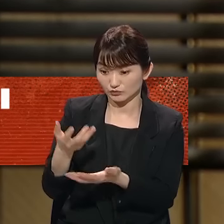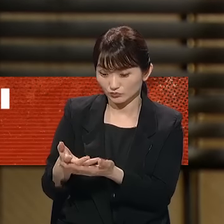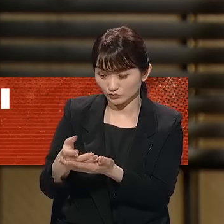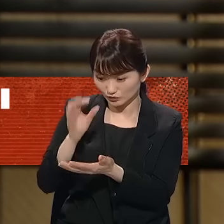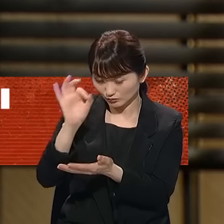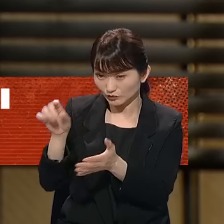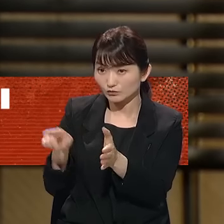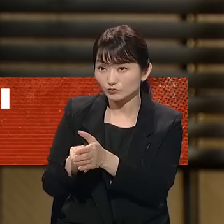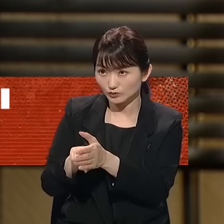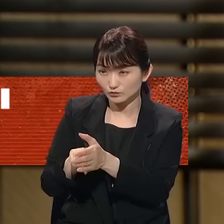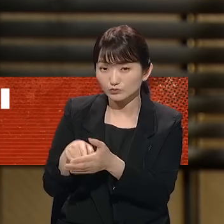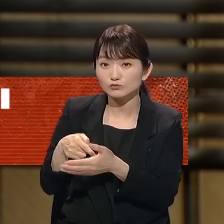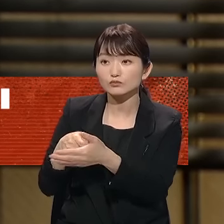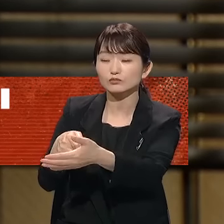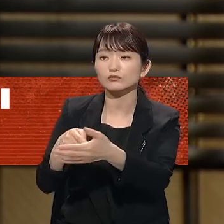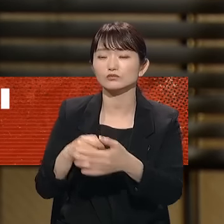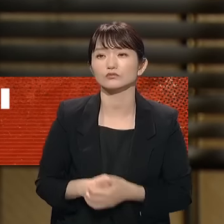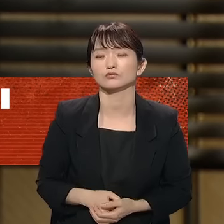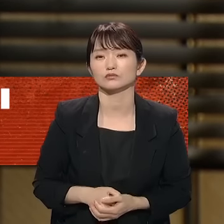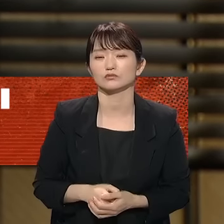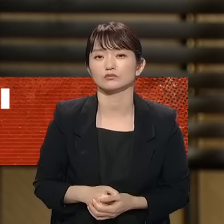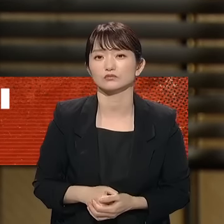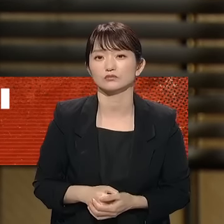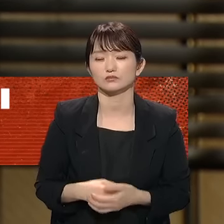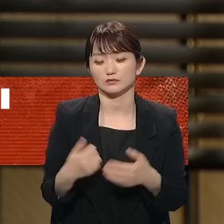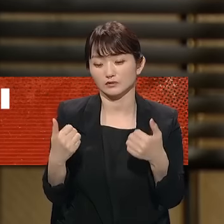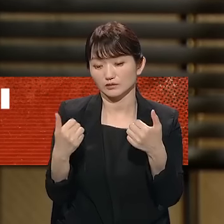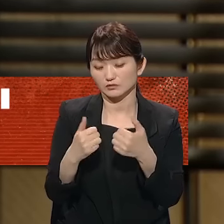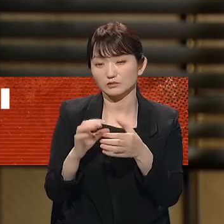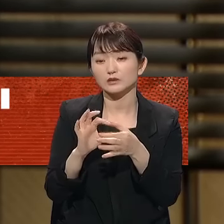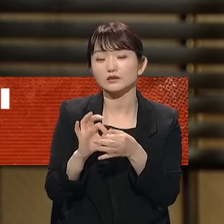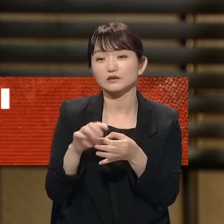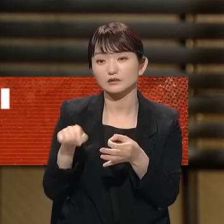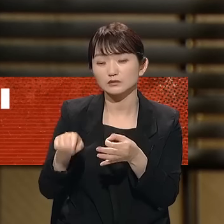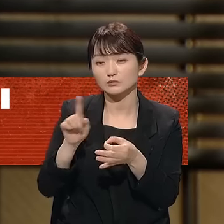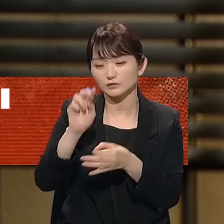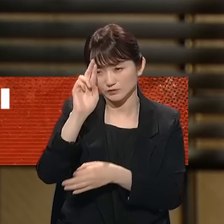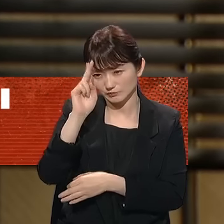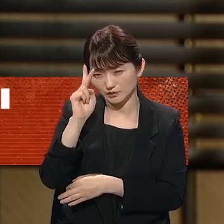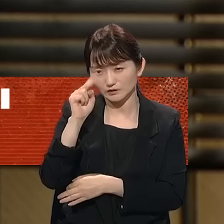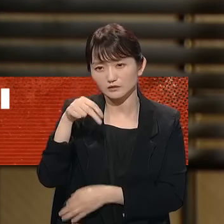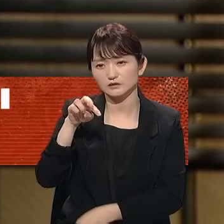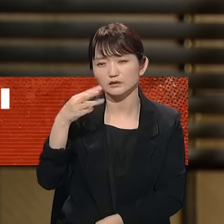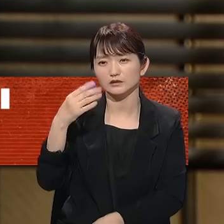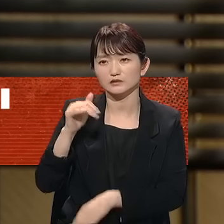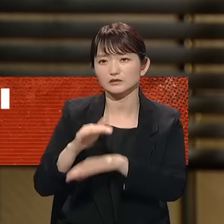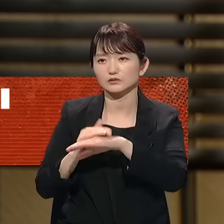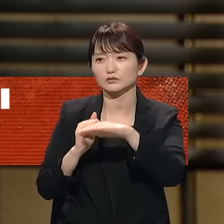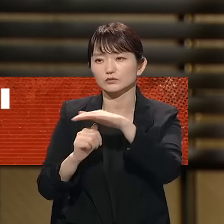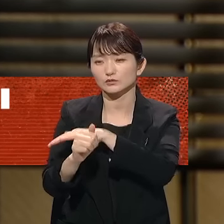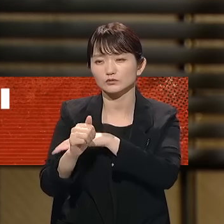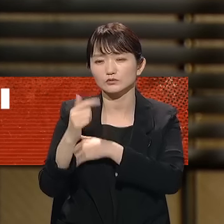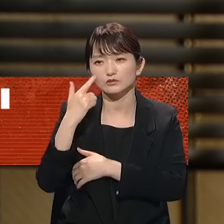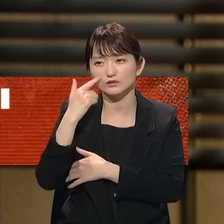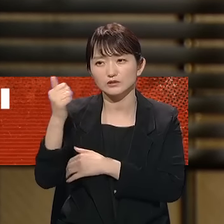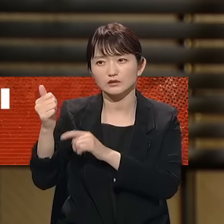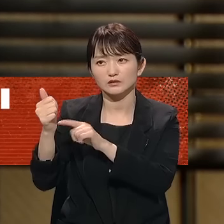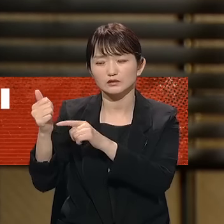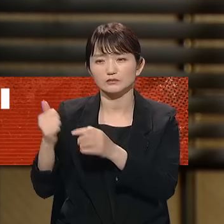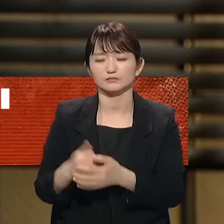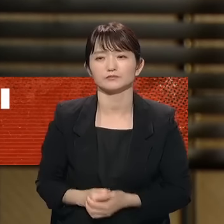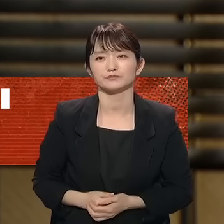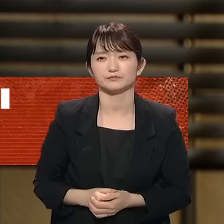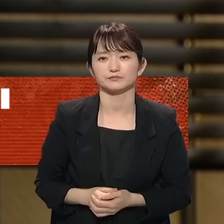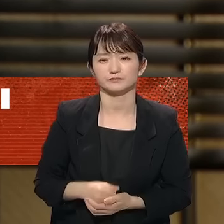우선 협상 대상자였던 이제 뭐 컨소시움도 결국 박세리 씨 아버지가 박세리 희망재단이 들어와서 국제골프협회를